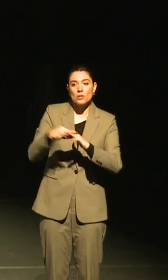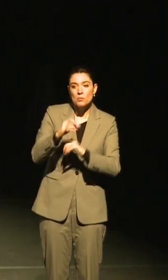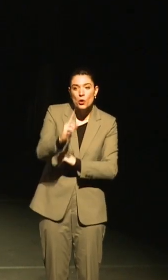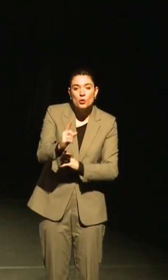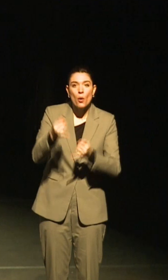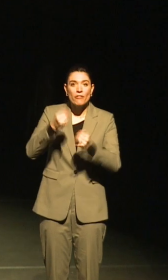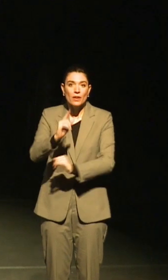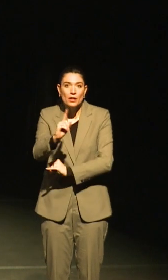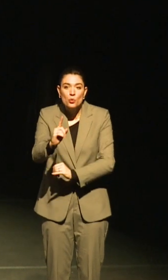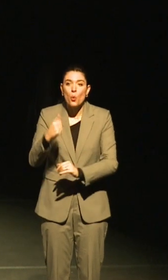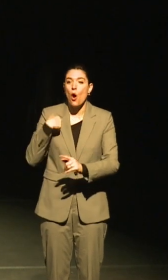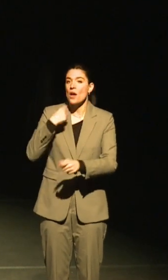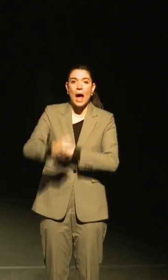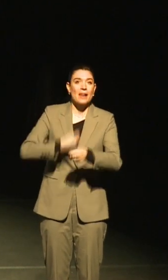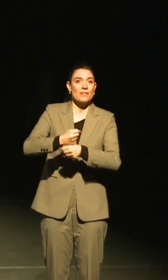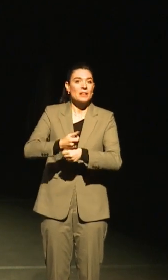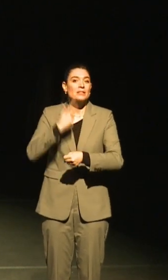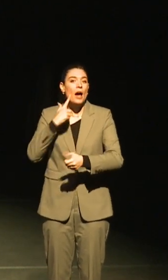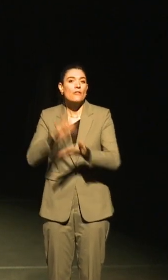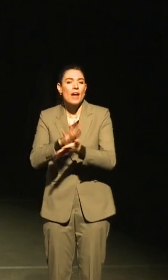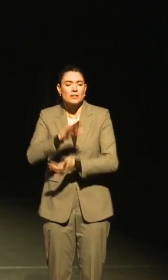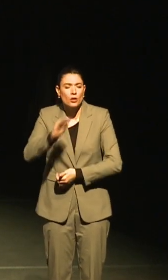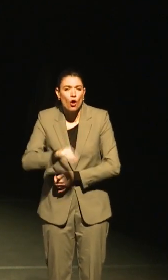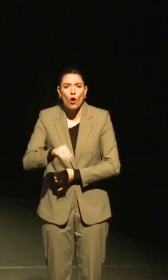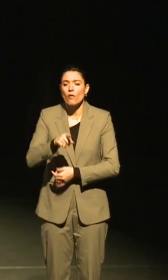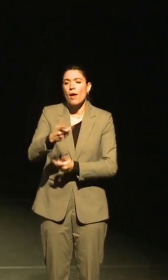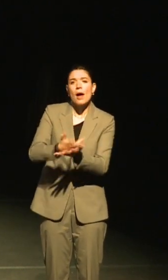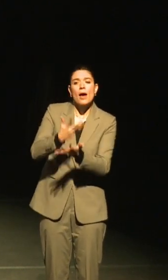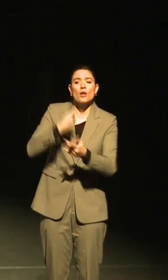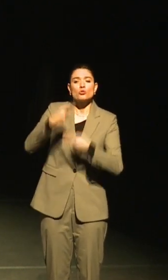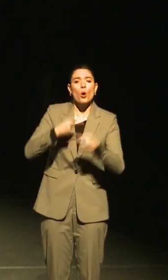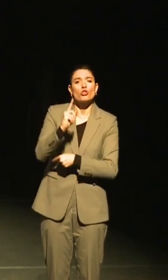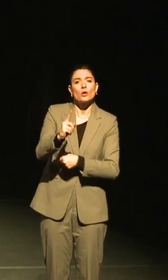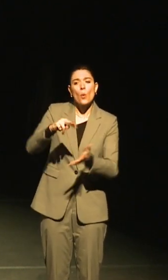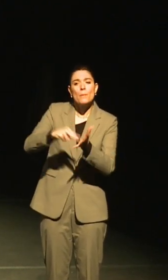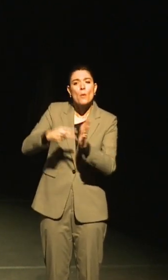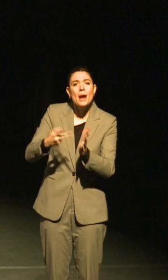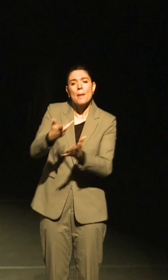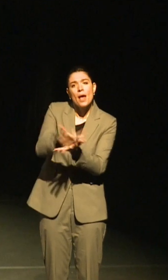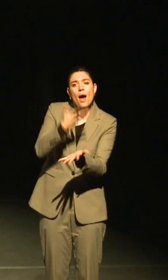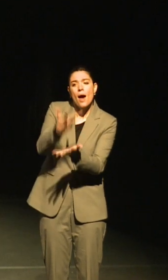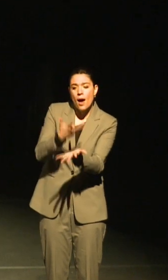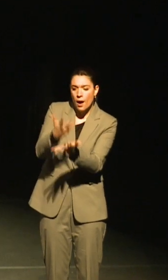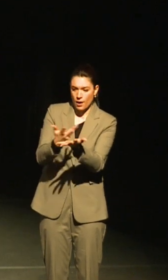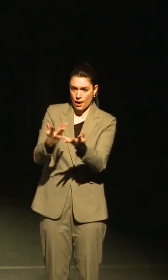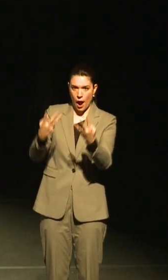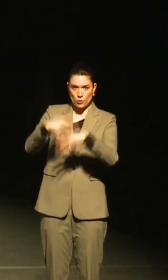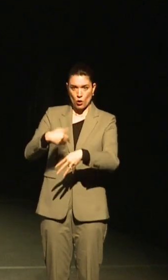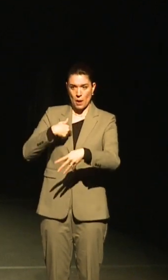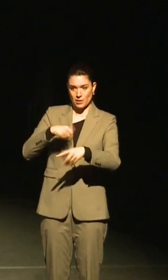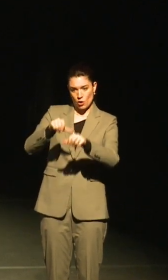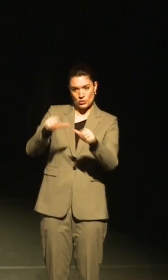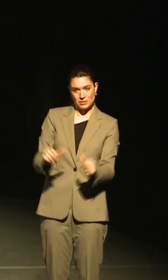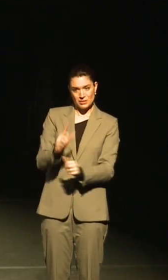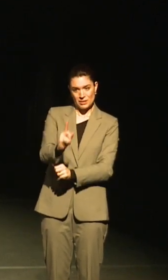dove sei festeggiato l'anniversario che la suocera c'ha un problema e tutto questo entra necessariamente nel luogo di lavoro